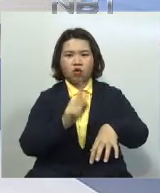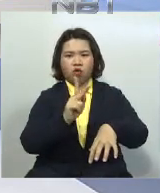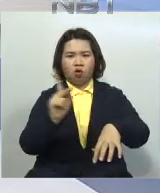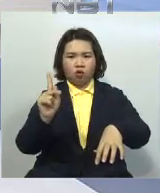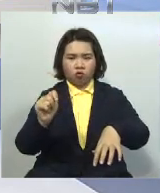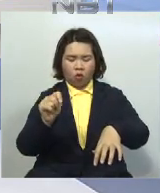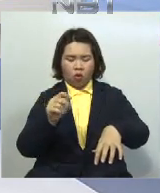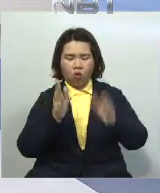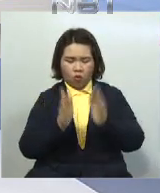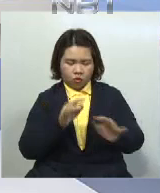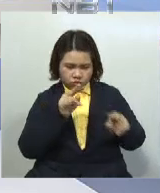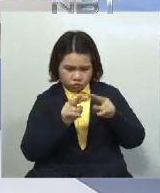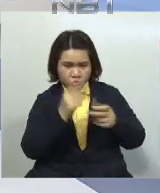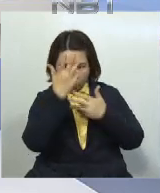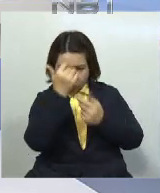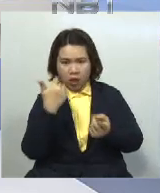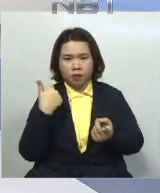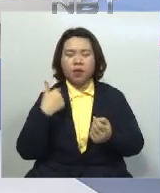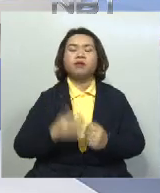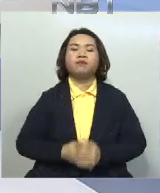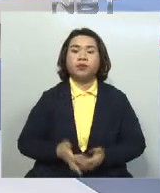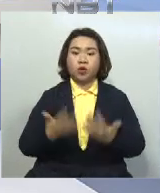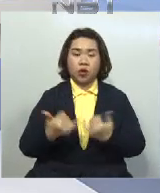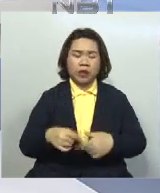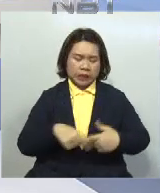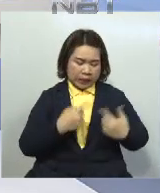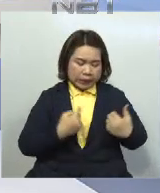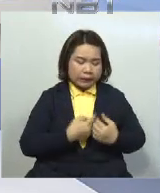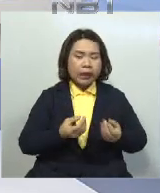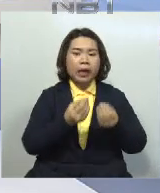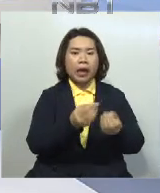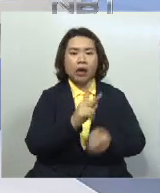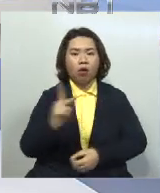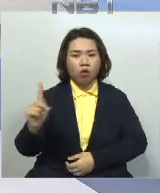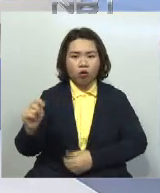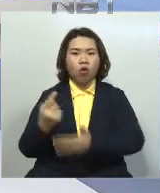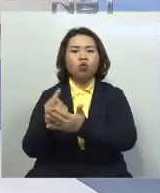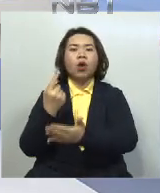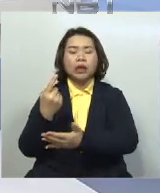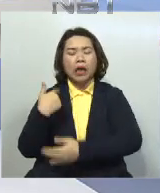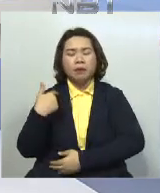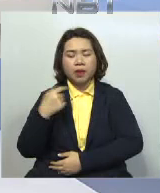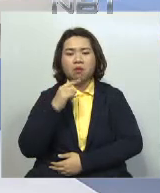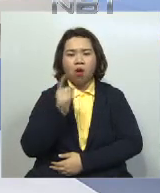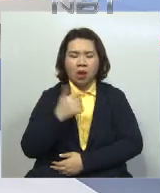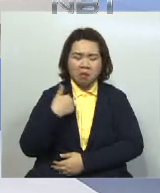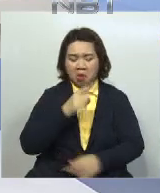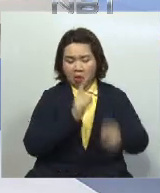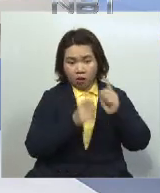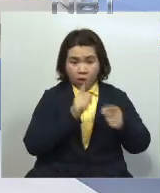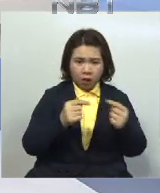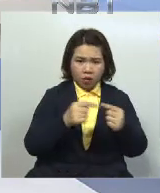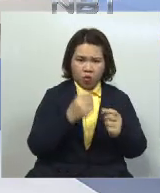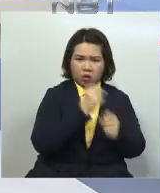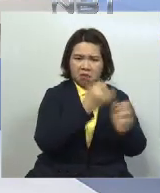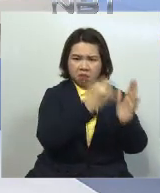ต.นะคะวันนี้ค่ะมีกลุ่มตัวแทนประชาชนออกมาให้กำลังใจกกต.นะคะให้ทำหน้าที่หลังจากที่ถูกโจมตีถึงเรื่องของ